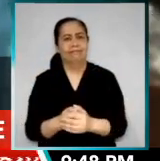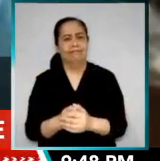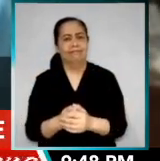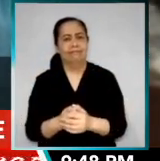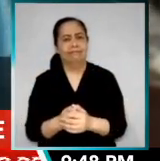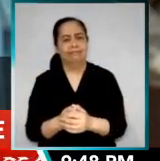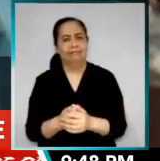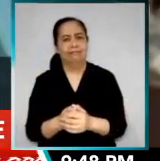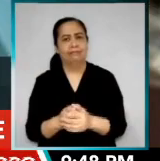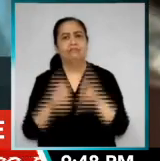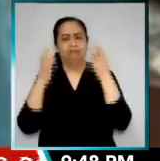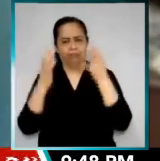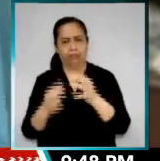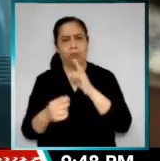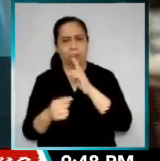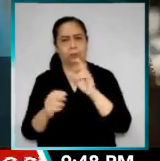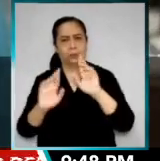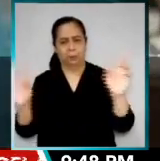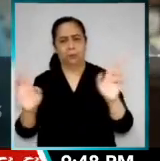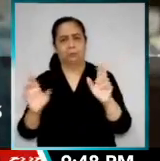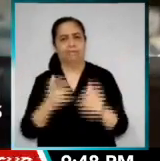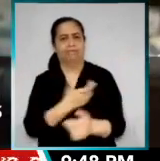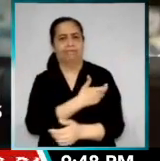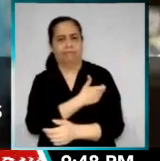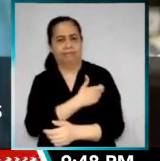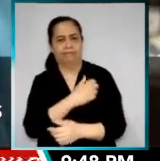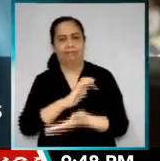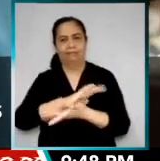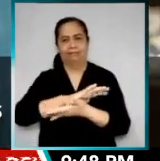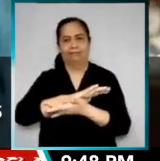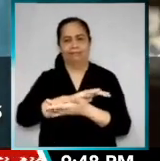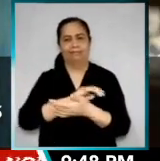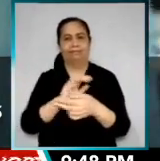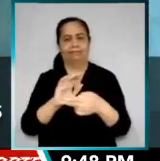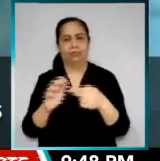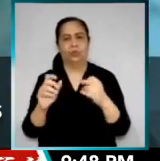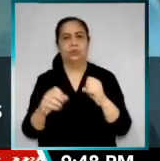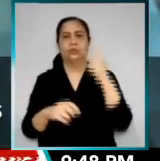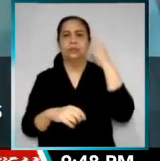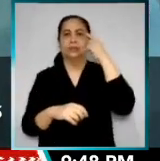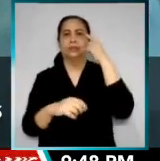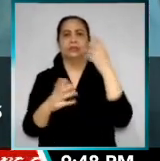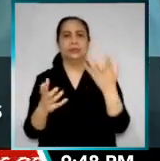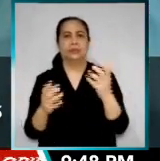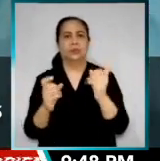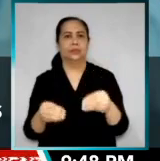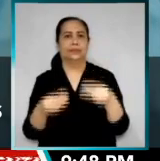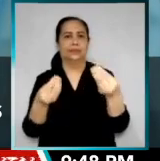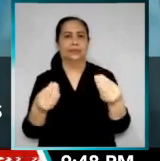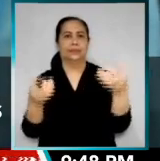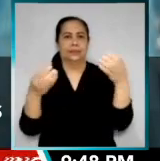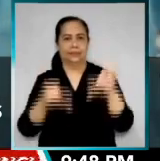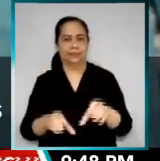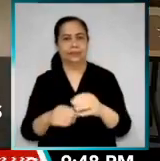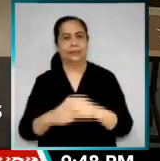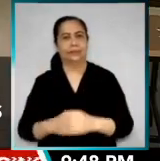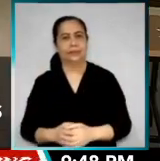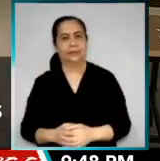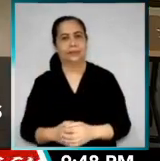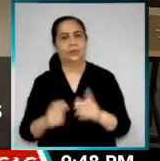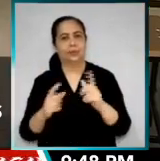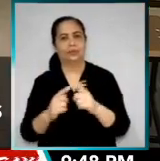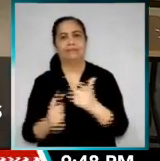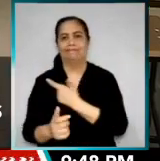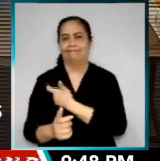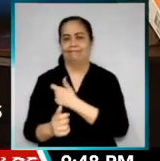decided na talaga sila na magpabakuna ng COVID-19. Kaya naisip po ito para mabigyan sila ng pagkakataon na mabakunahan na.